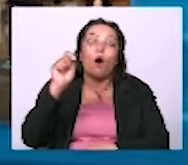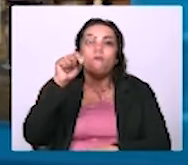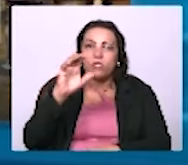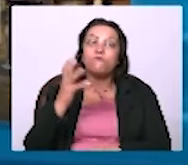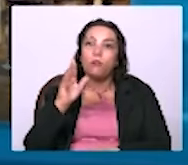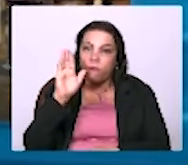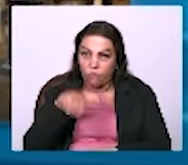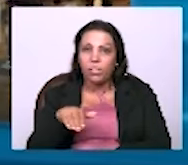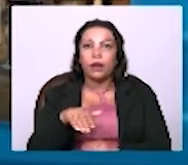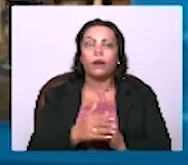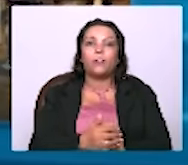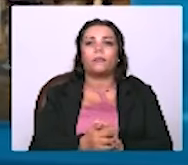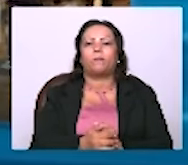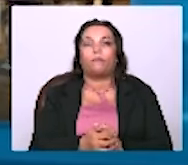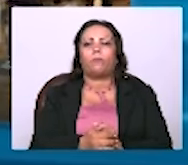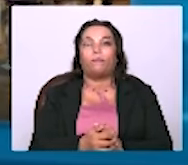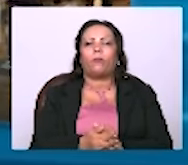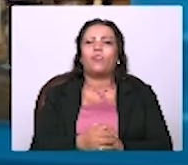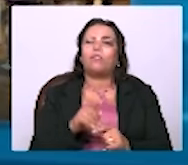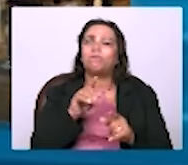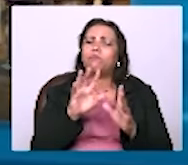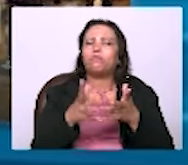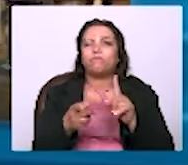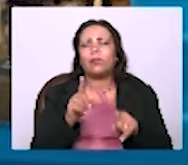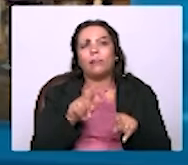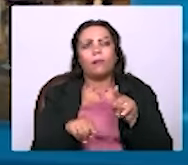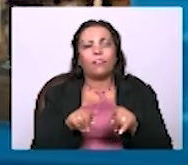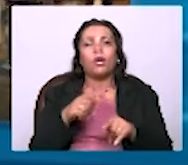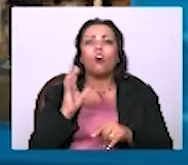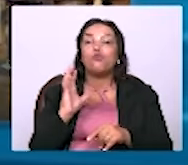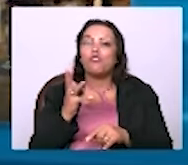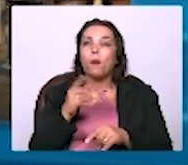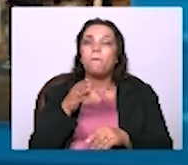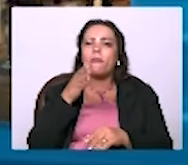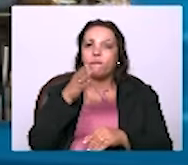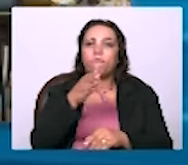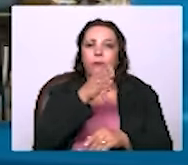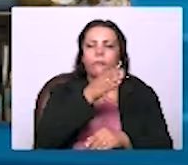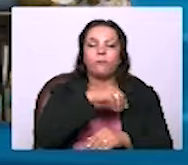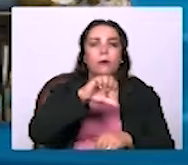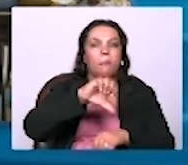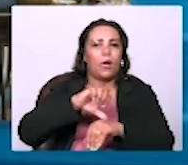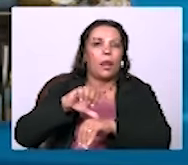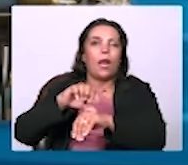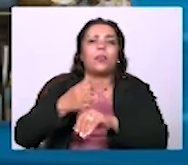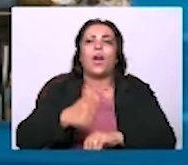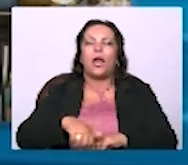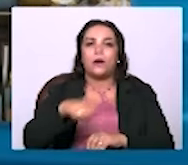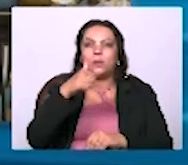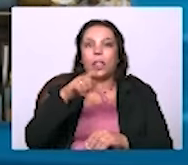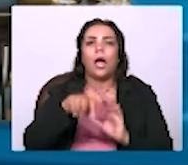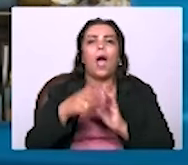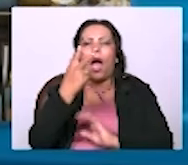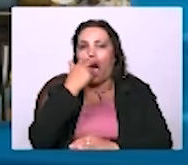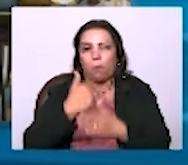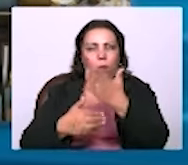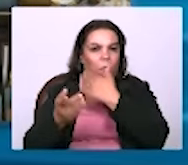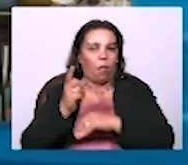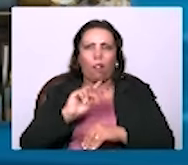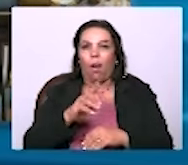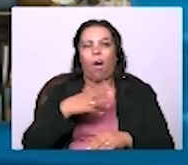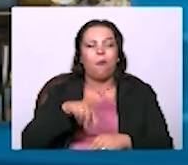الان من الشباب ا يعني الشباب يحتل مساحات افضل مما كان عليه